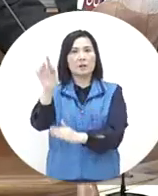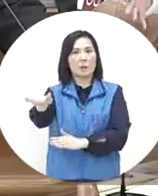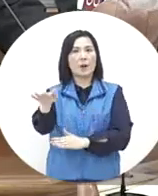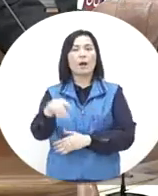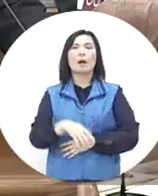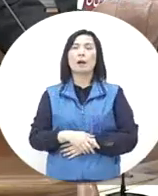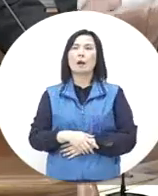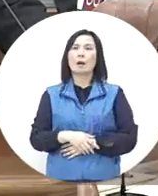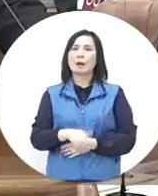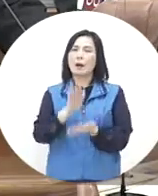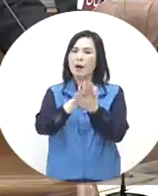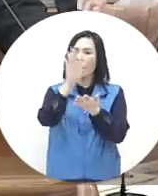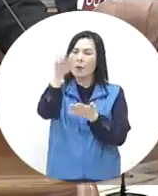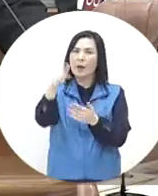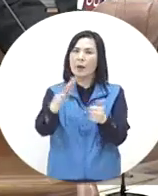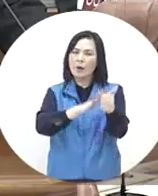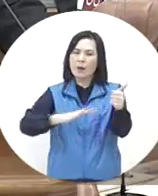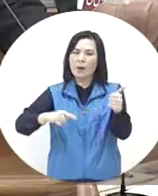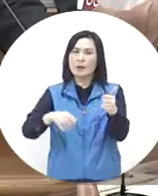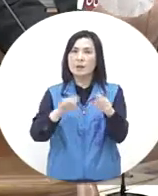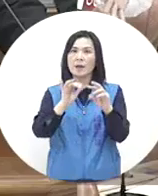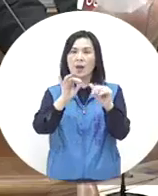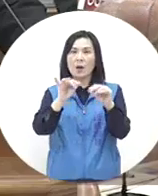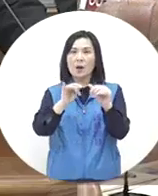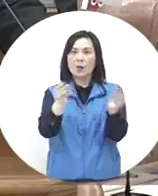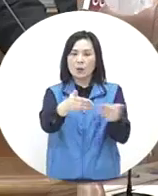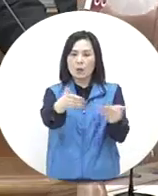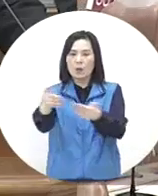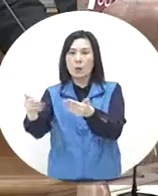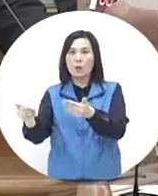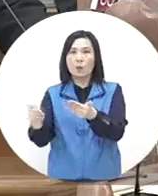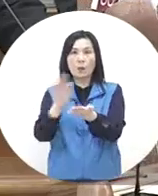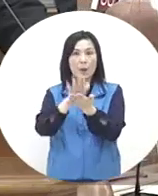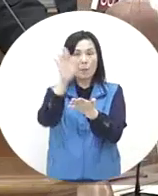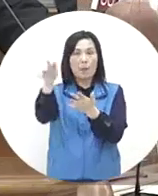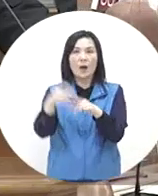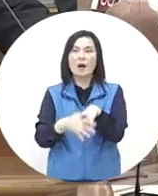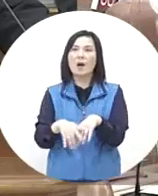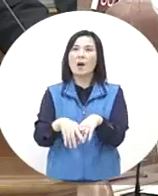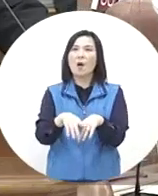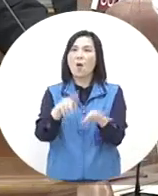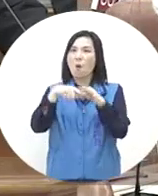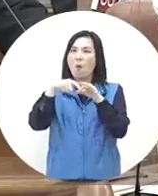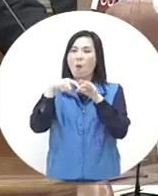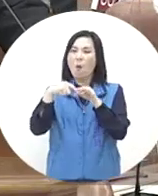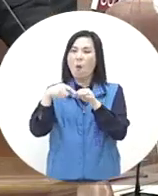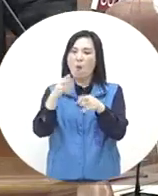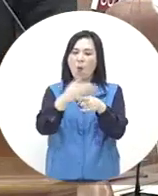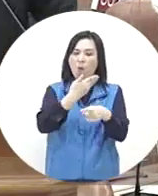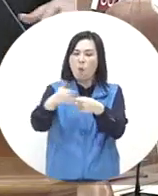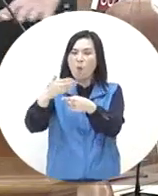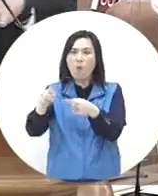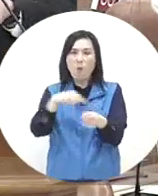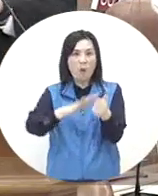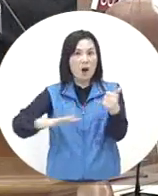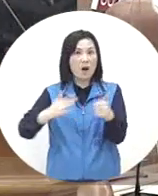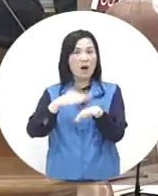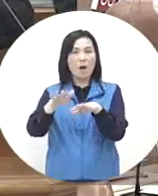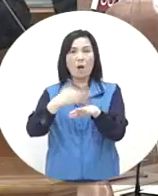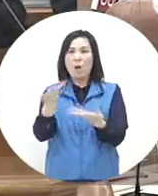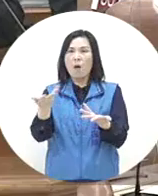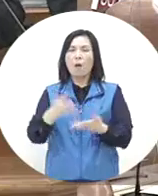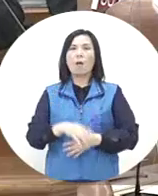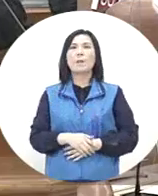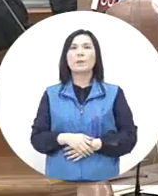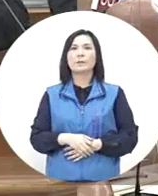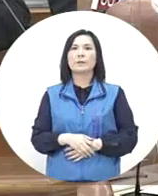不会影响到我们土地开发之后相关的利益的分配？ 应该不会啊，因为这个我们大概有一些比